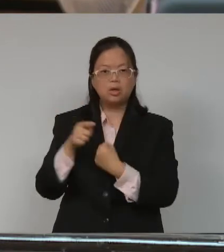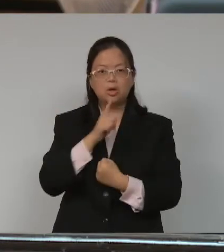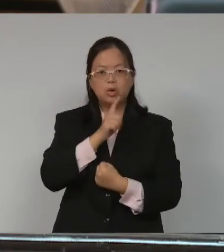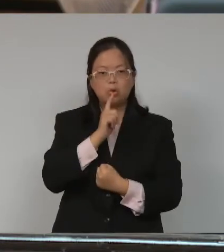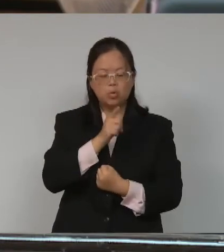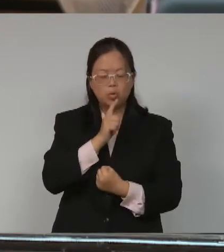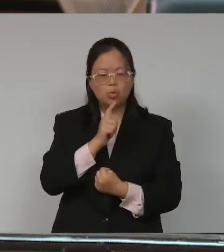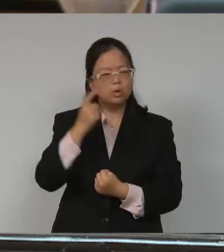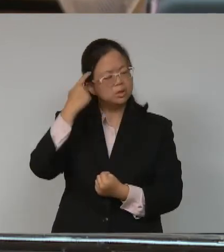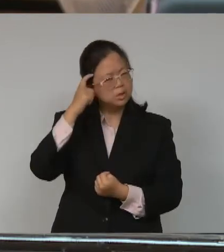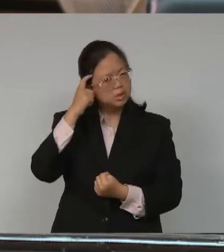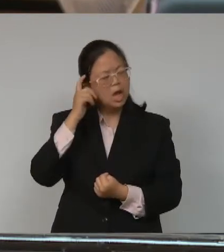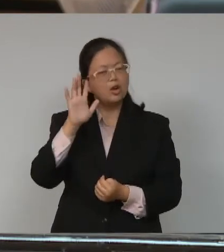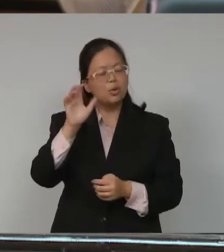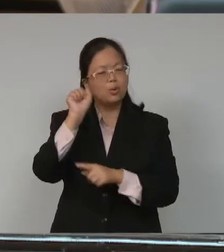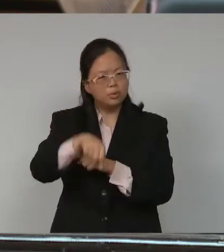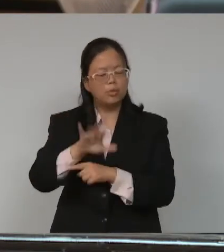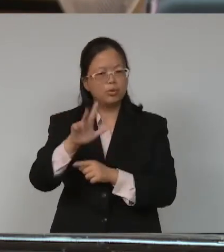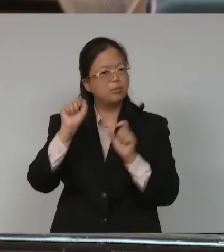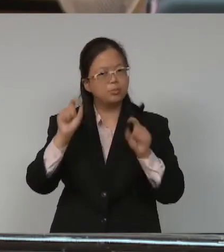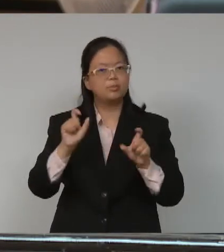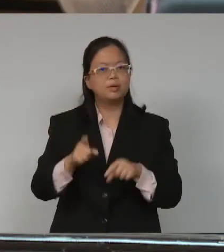同的啊。首先就是